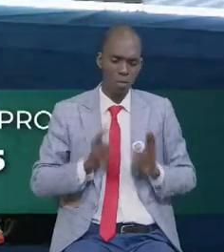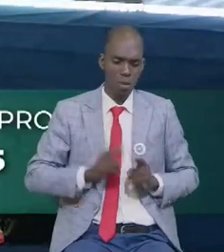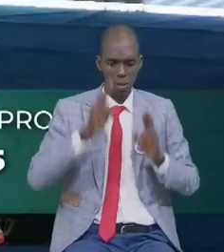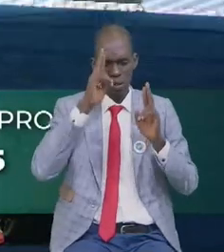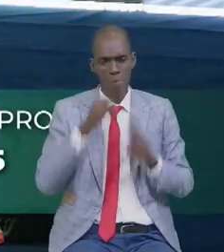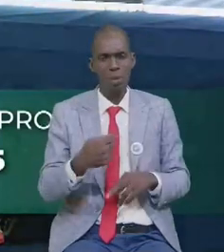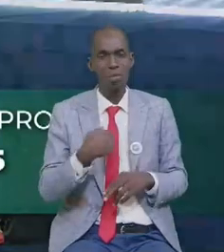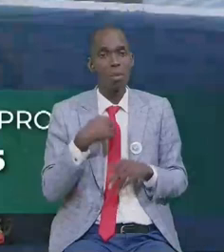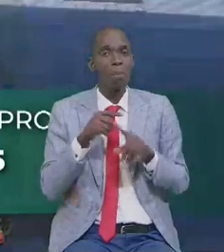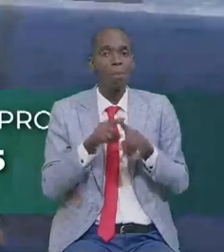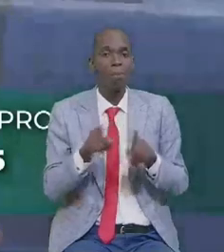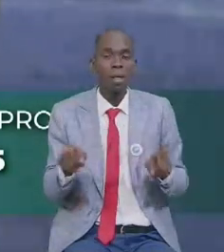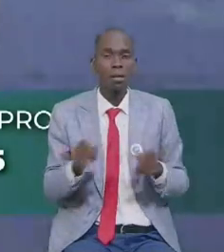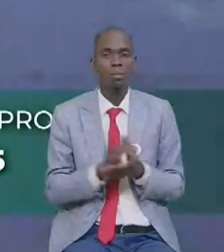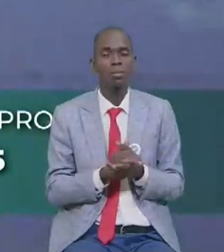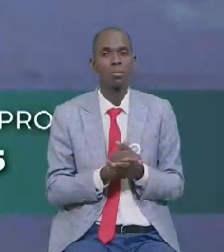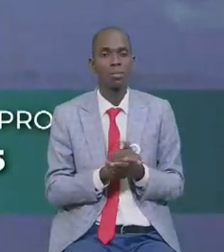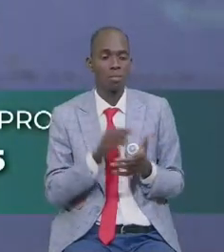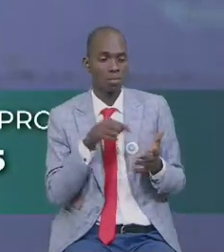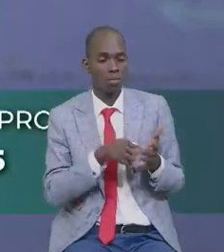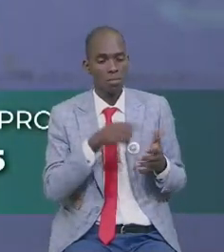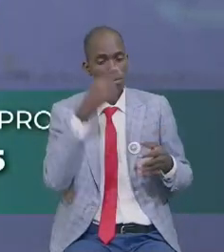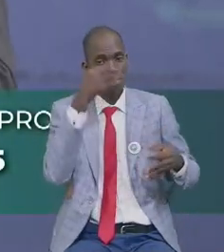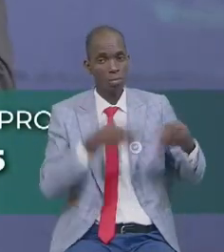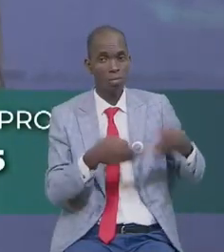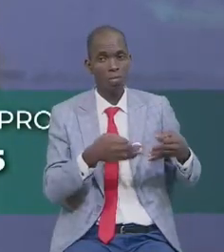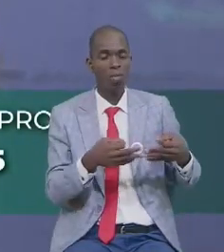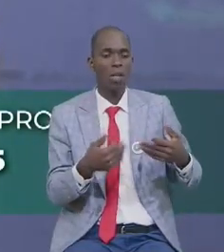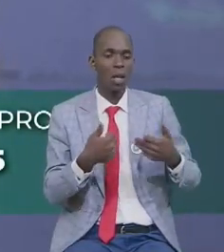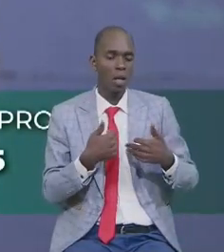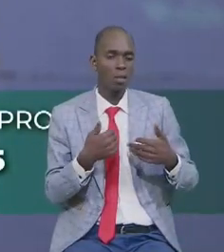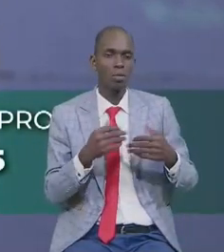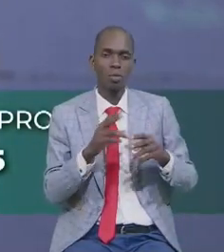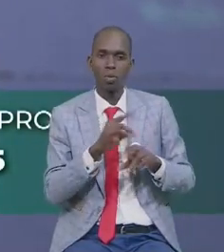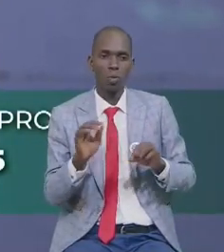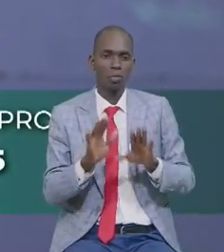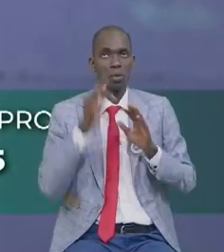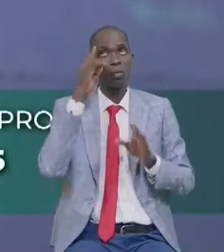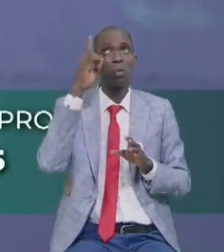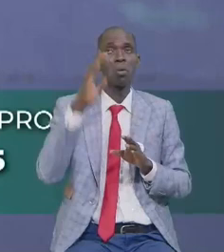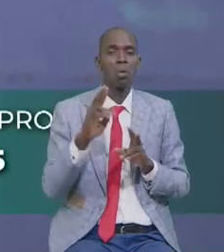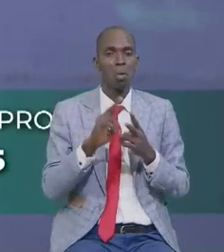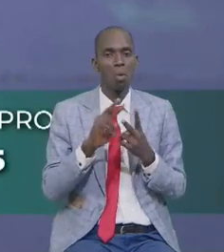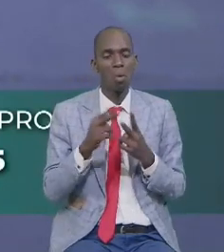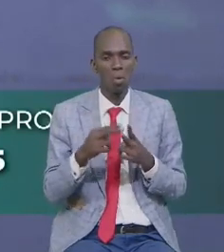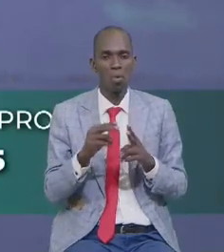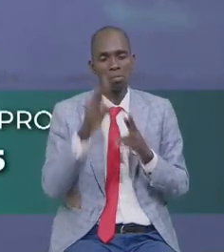Mais ce juge ne craignait point Dieu et qui n'avait d'égard pour personne.